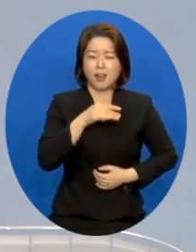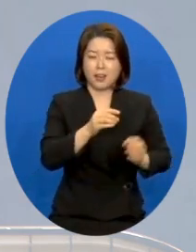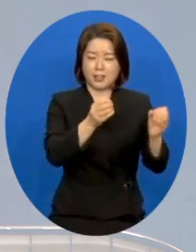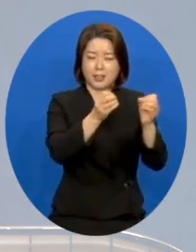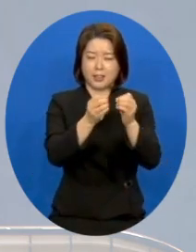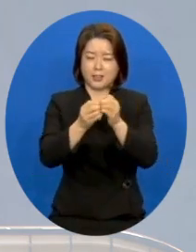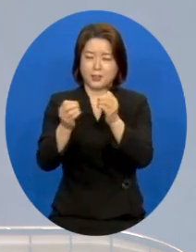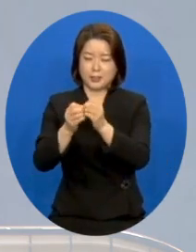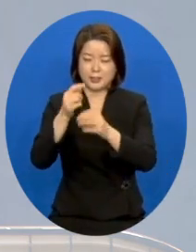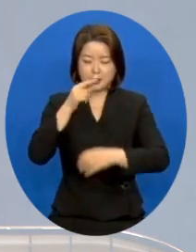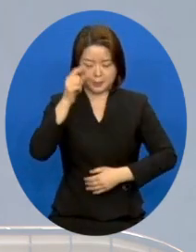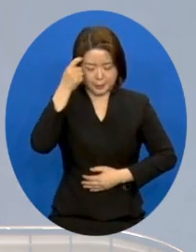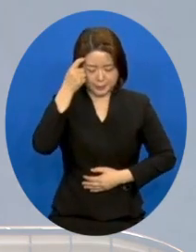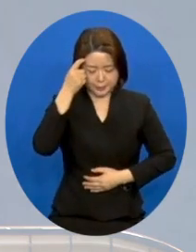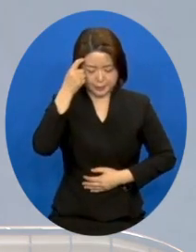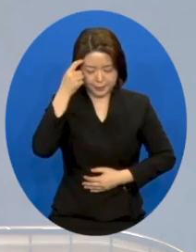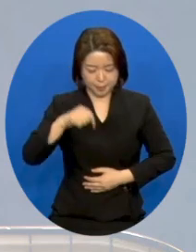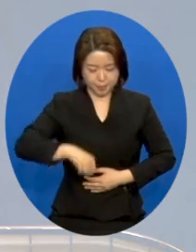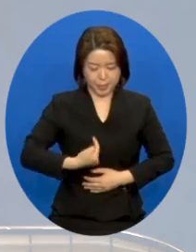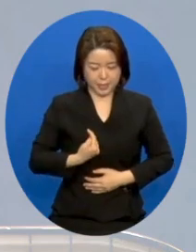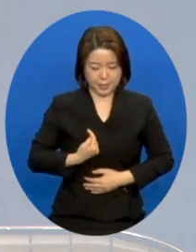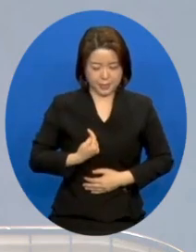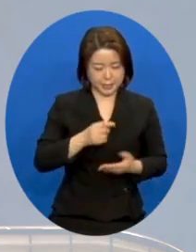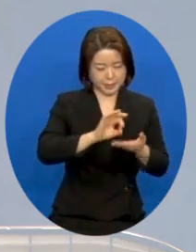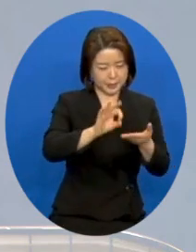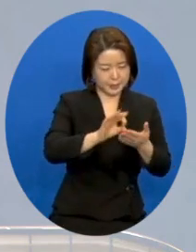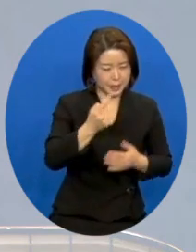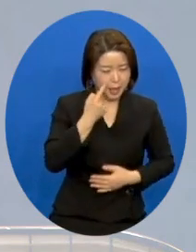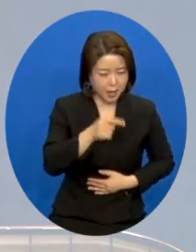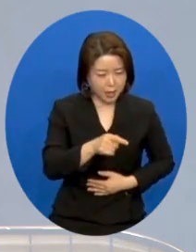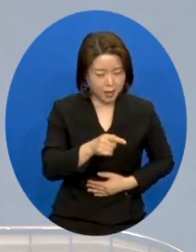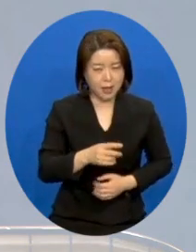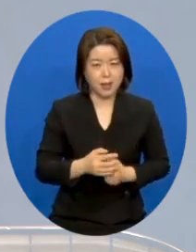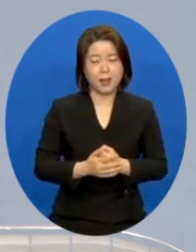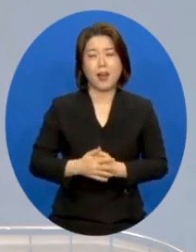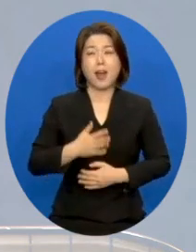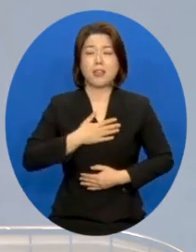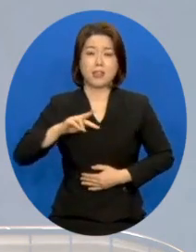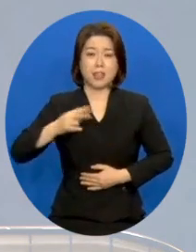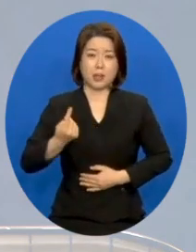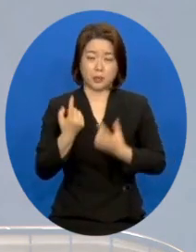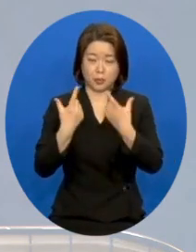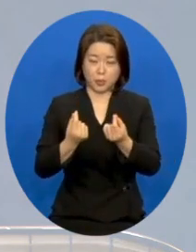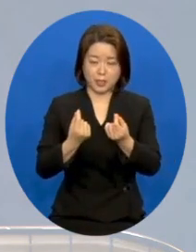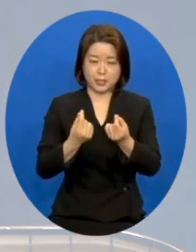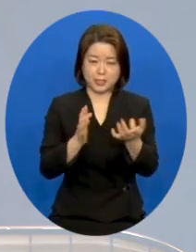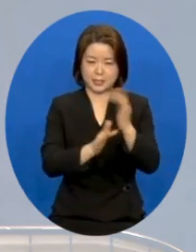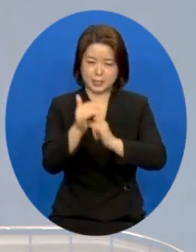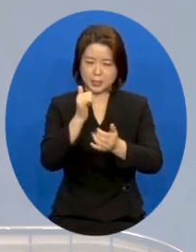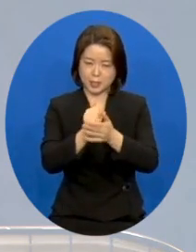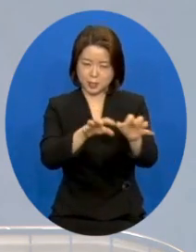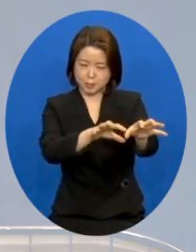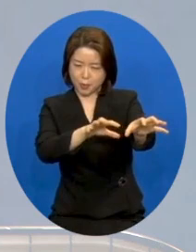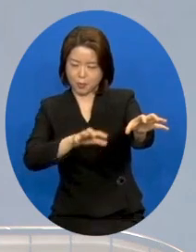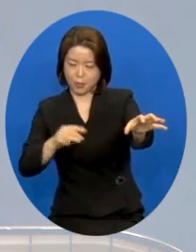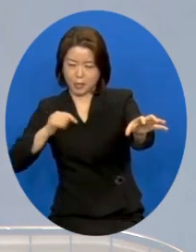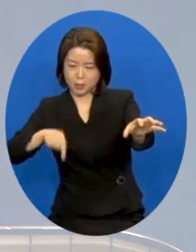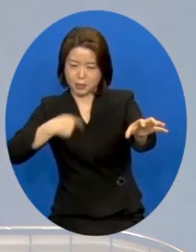자신에게 적용해 봤어요 나도 예수님의 개선 행렬에 참여한 자인가